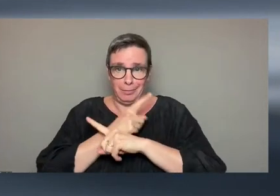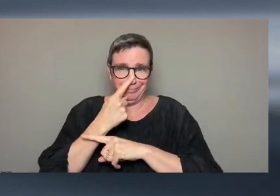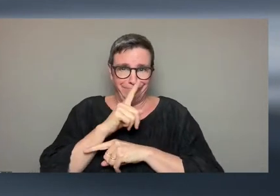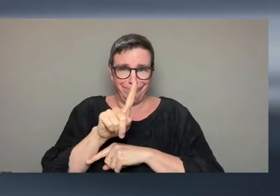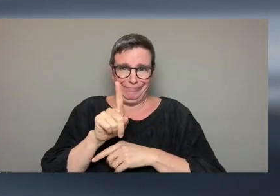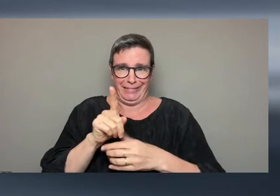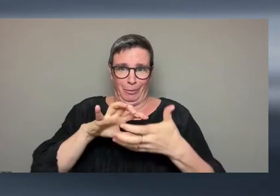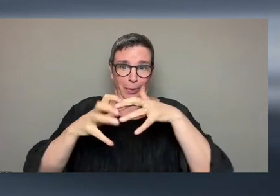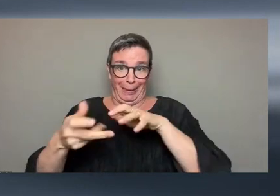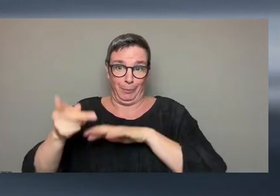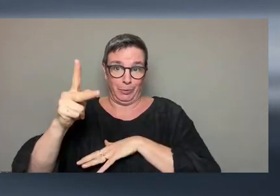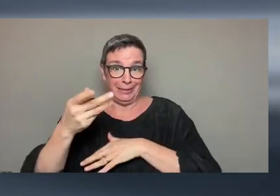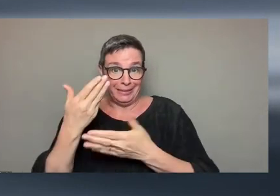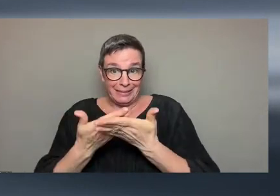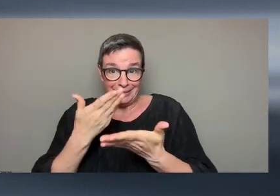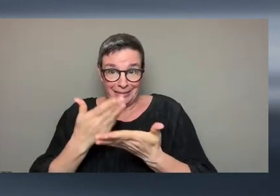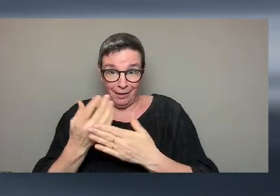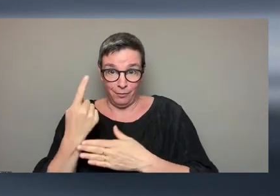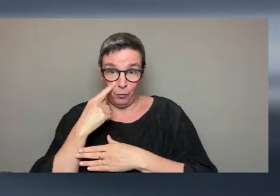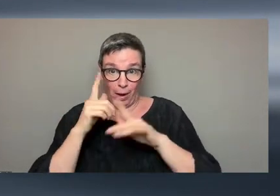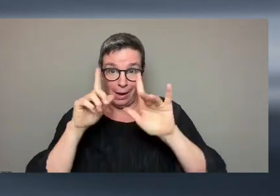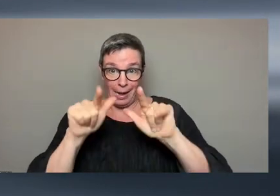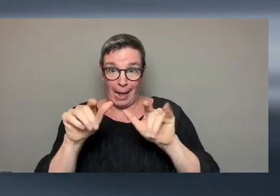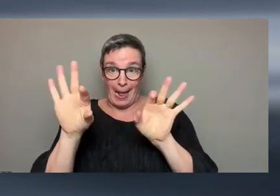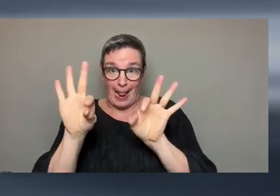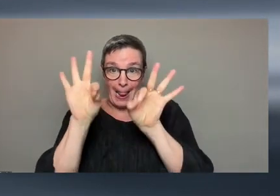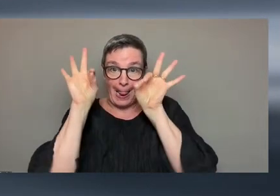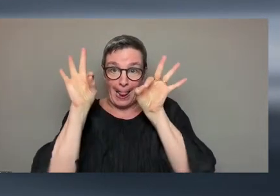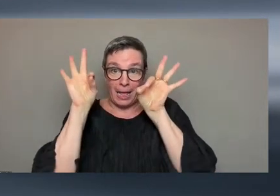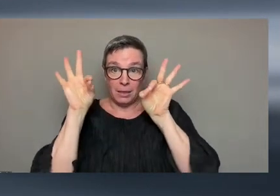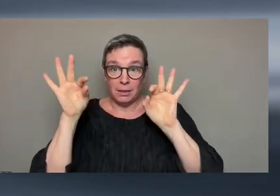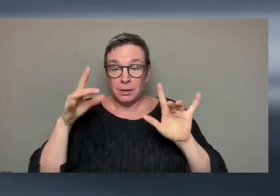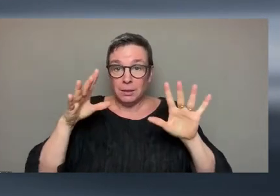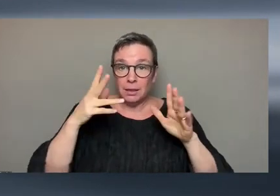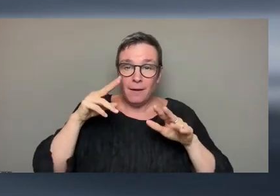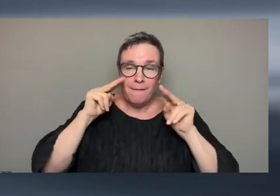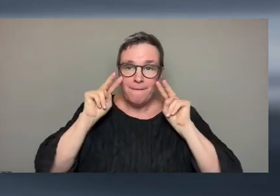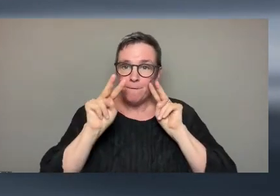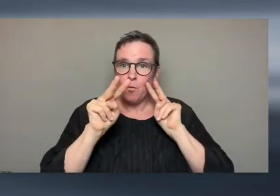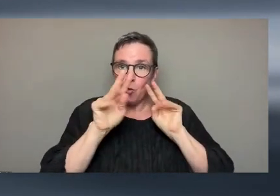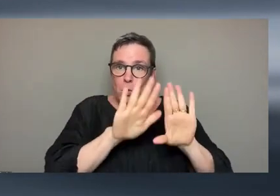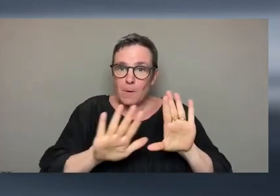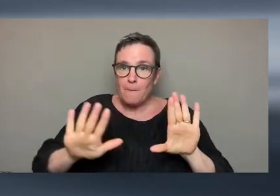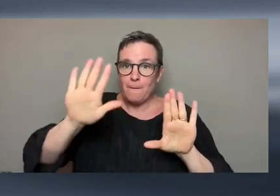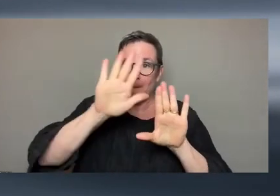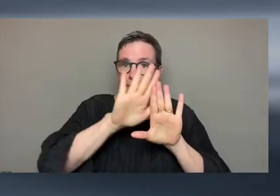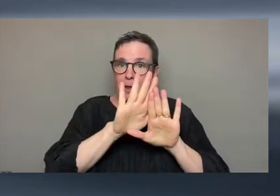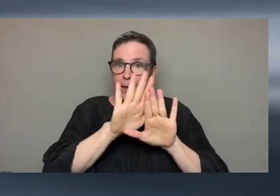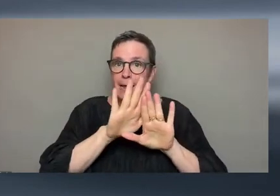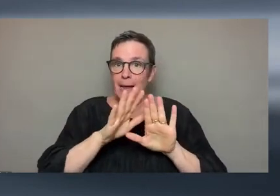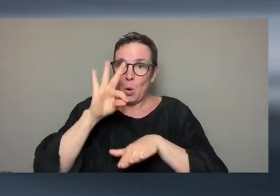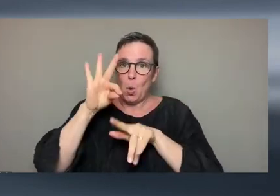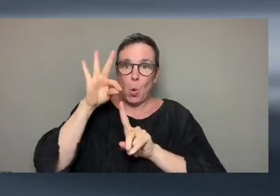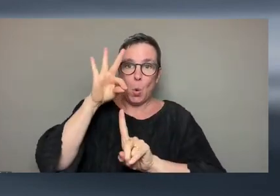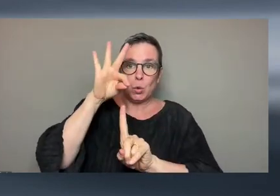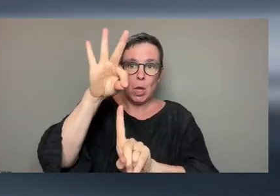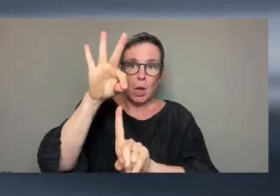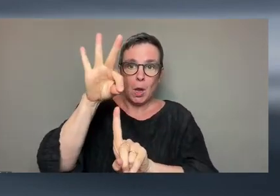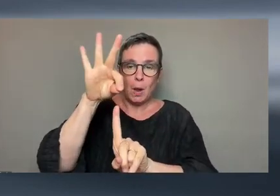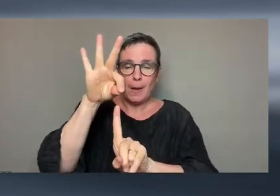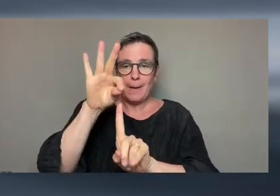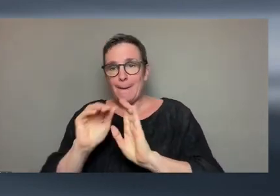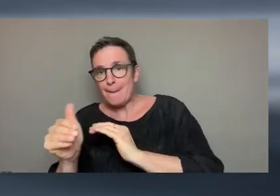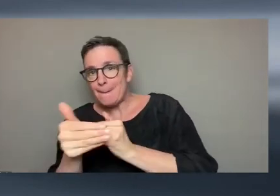Ce qu'on voit là, c'est un extrait, une visualisation d'une partie des données qui sont utilisées par le routeur pour effectuer